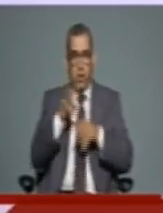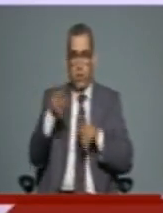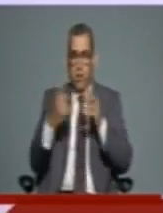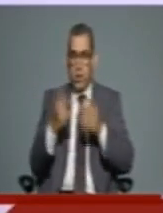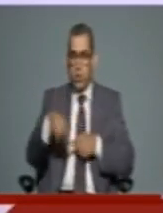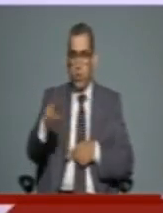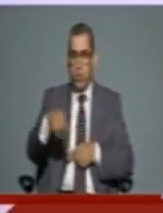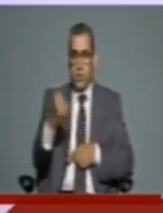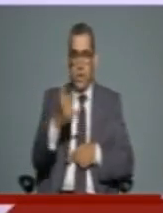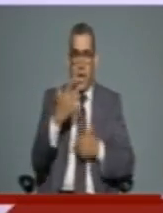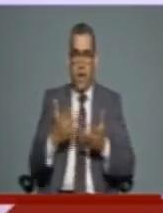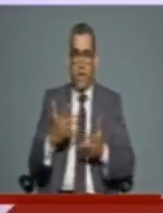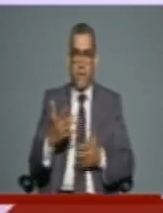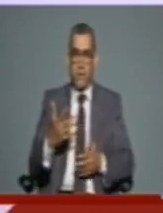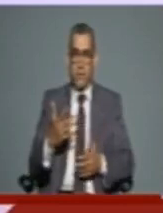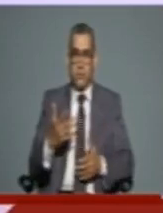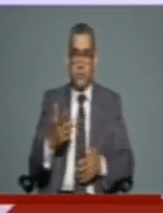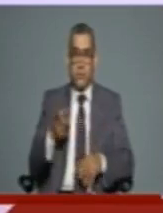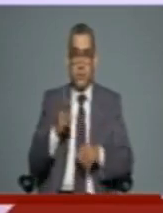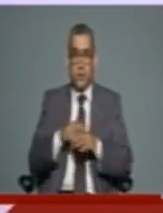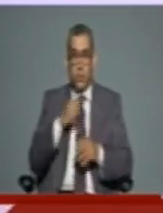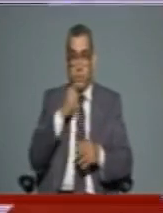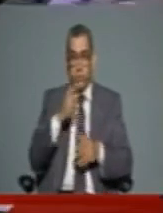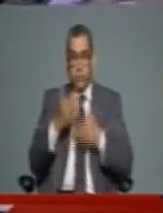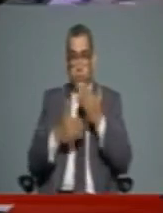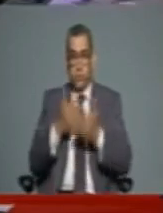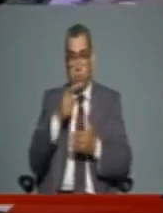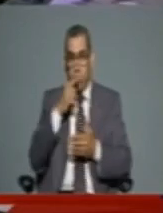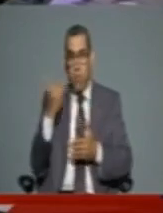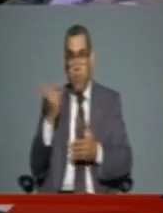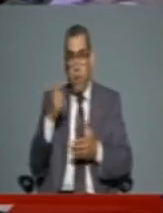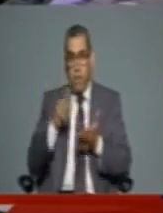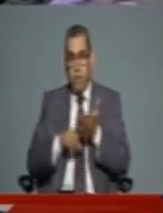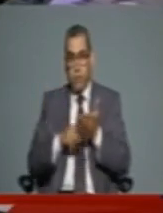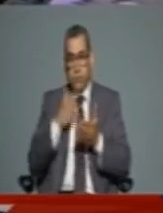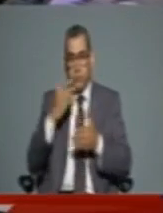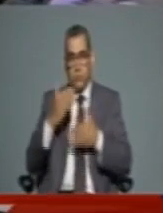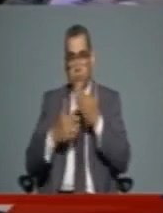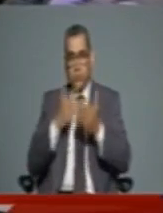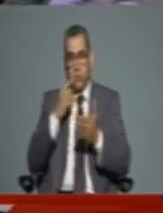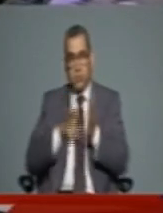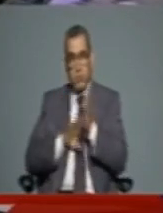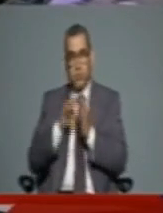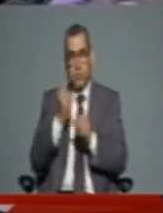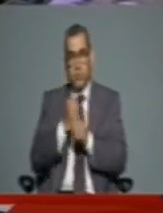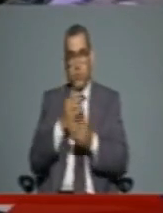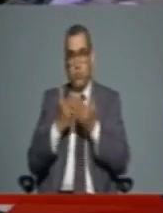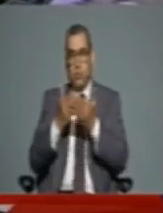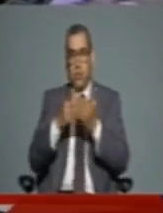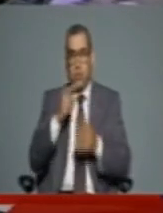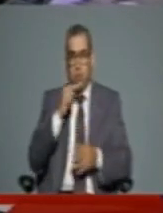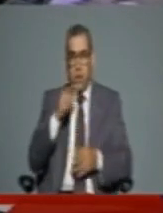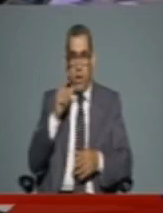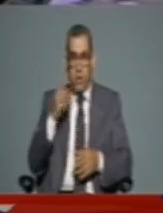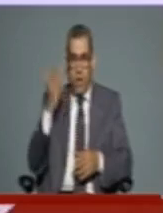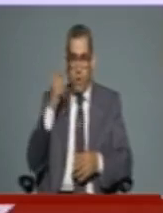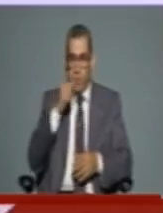جدا. النقطه اللي كانت مهمه جدا، لابد من رفع مستوى اداء الخدمات، وحضرتك وجهت في المرحله